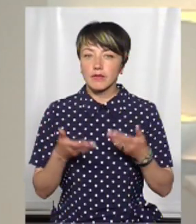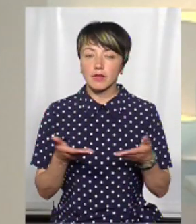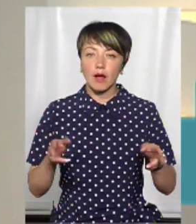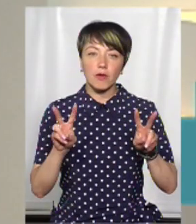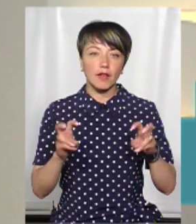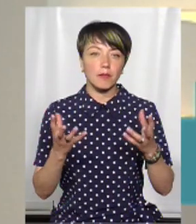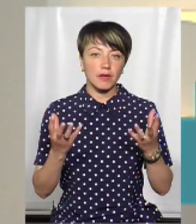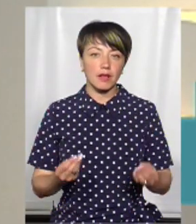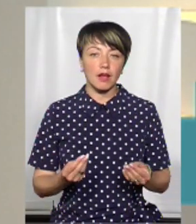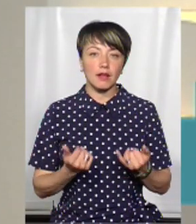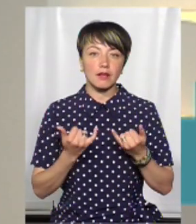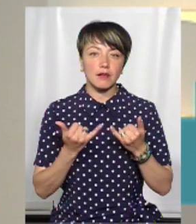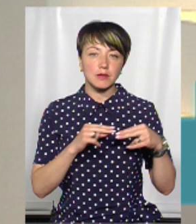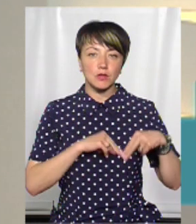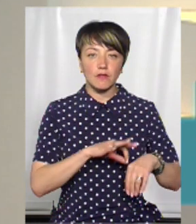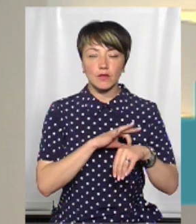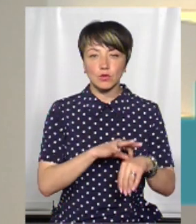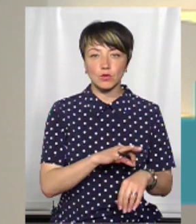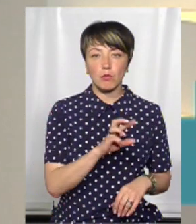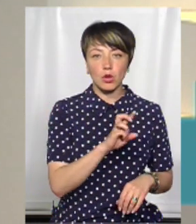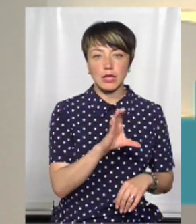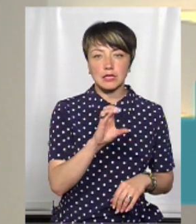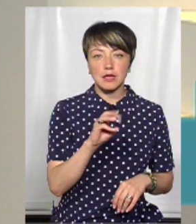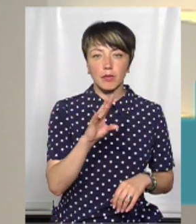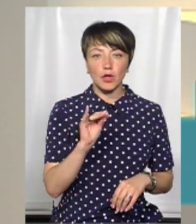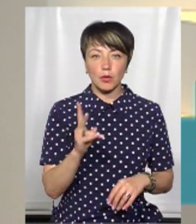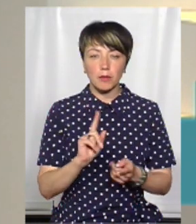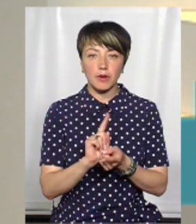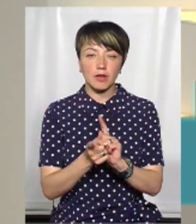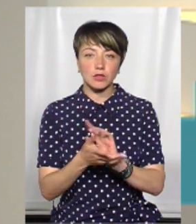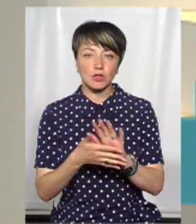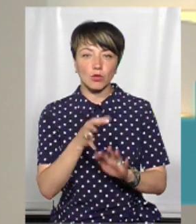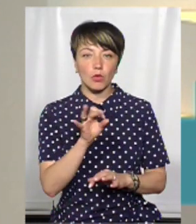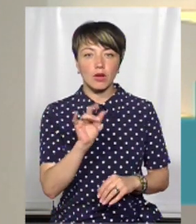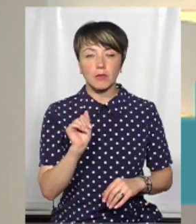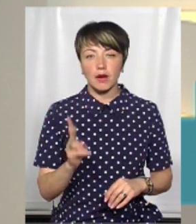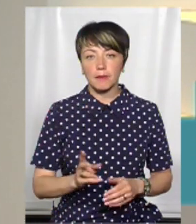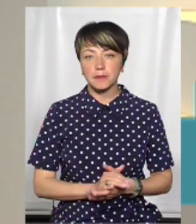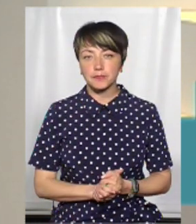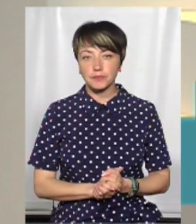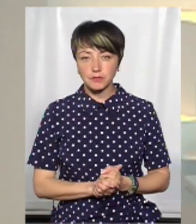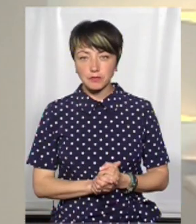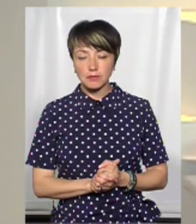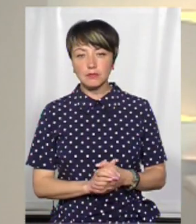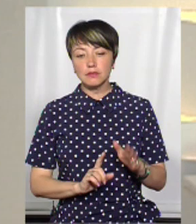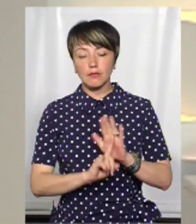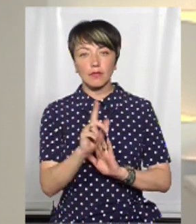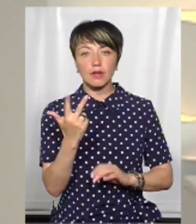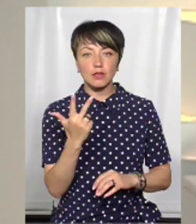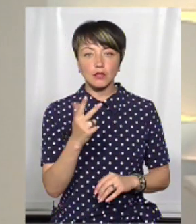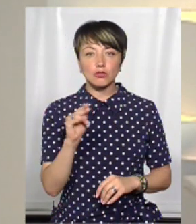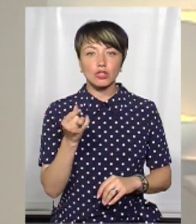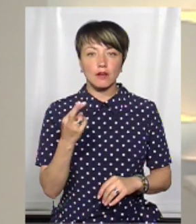Вітаємо темі дня. З вами Богдан Семенюк та Ольга Рибак, котра перекладає на жестову мову. З 3